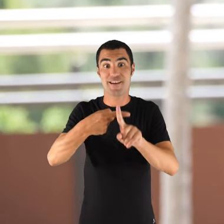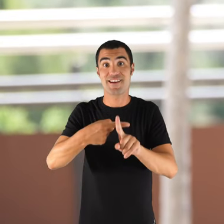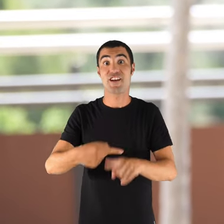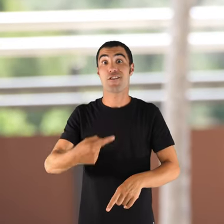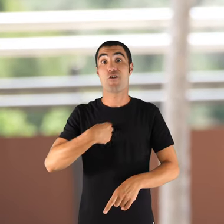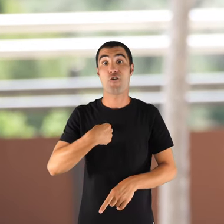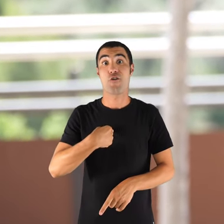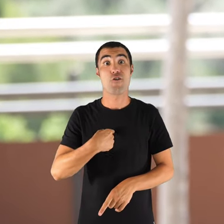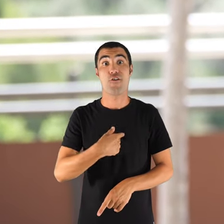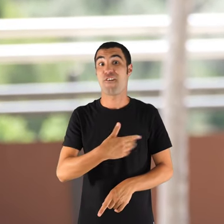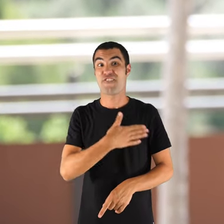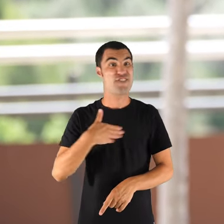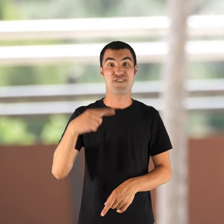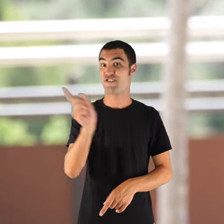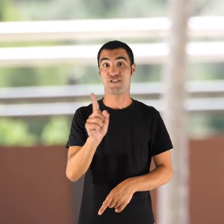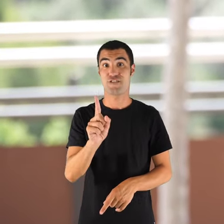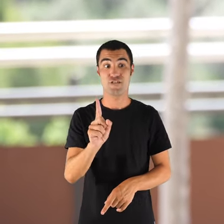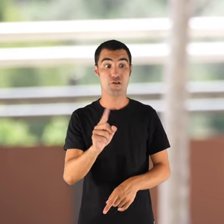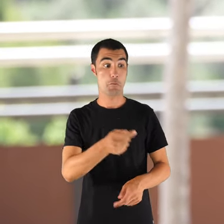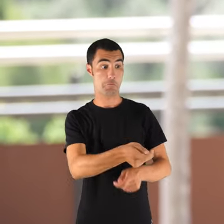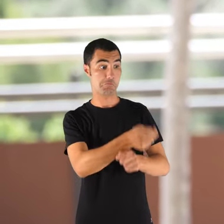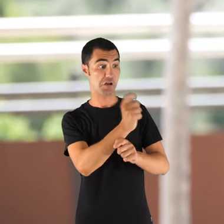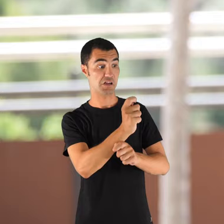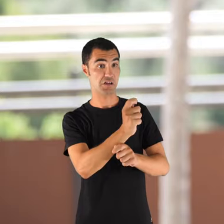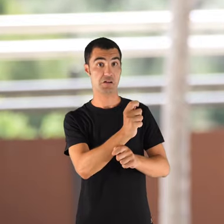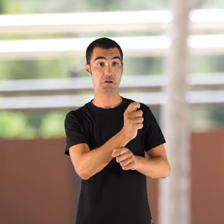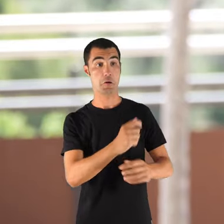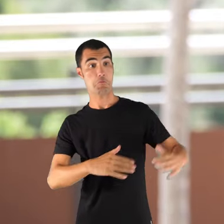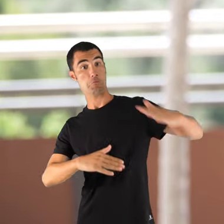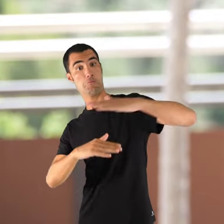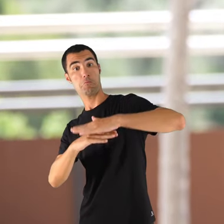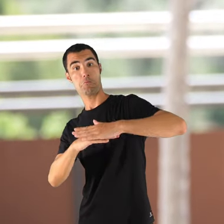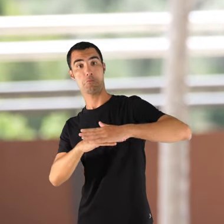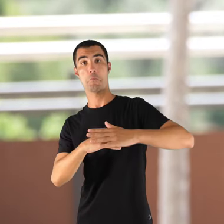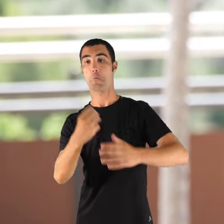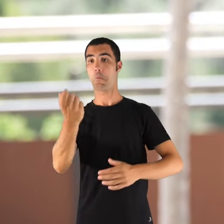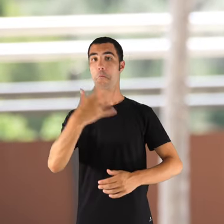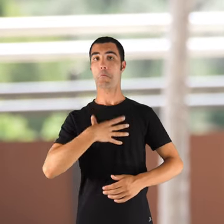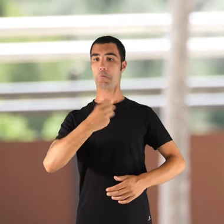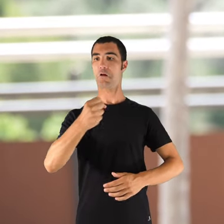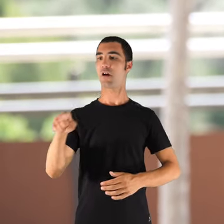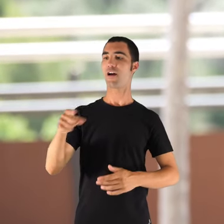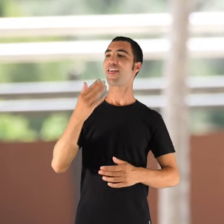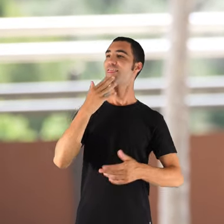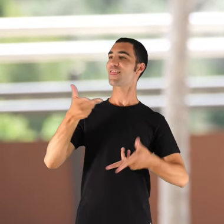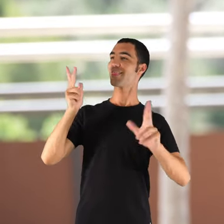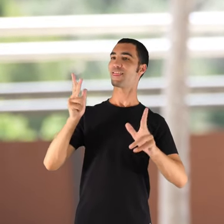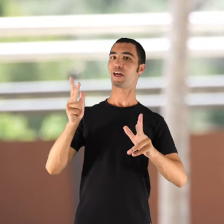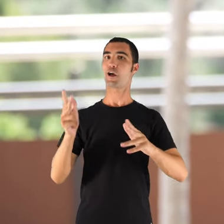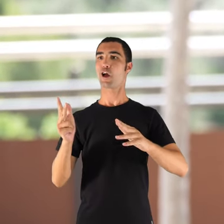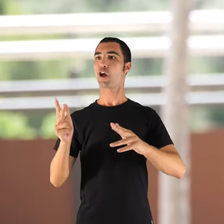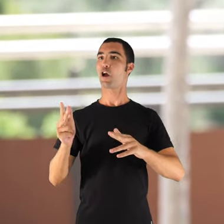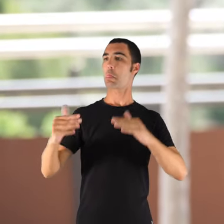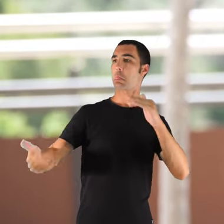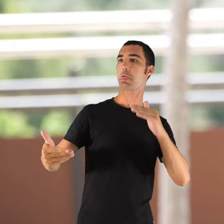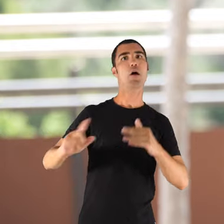que un pescador sigui superior o sigui tingui més potestat a la mà que un recreista. No, el que sí vull és un pot